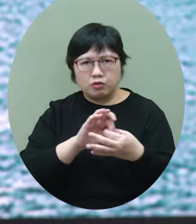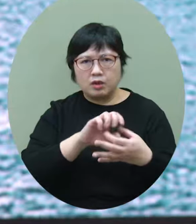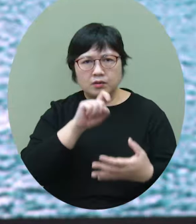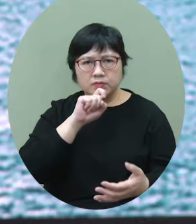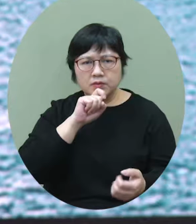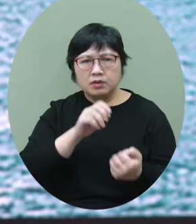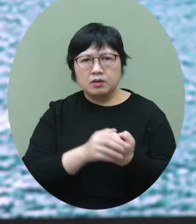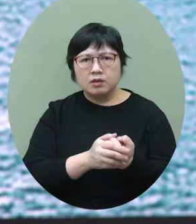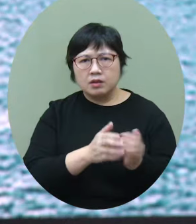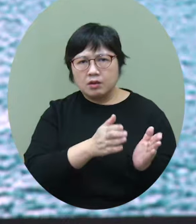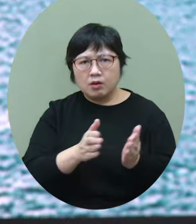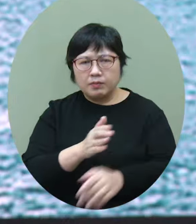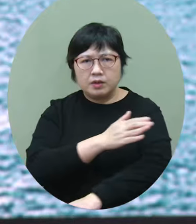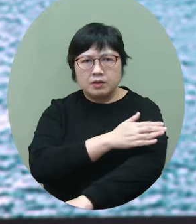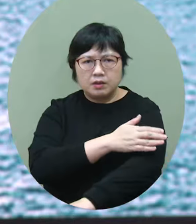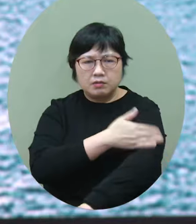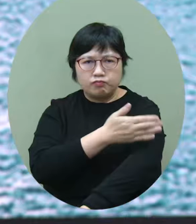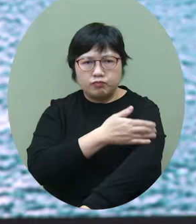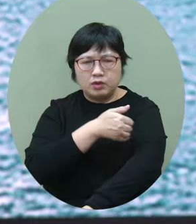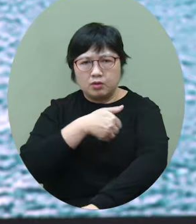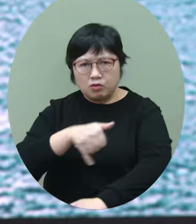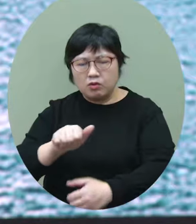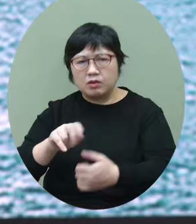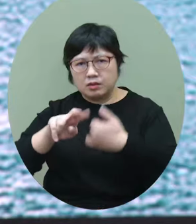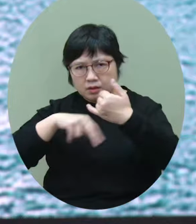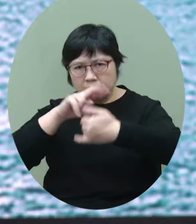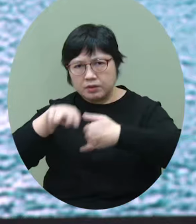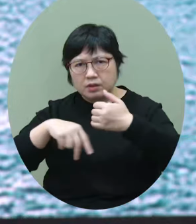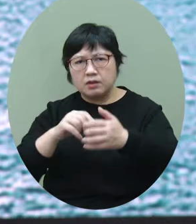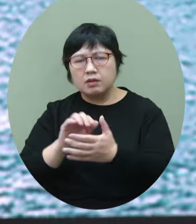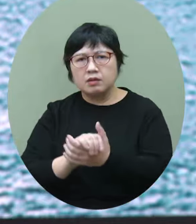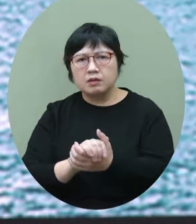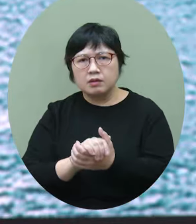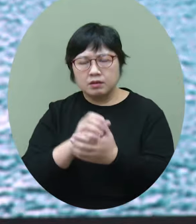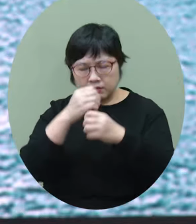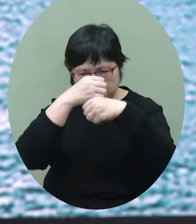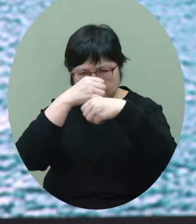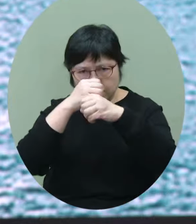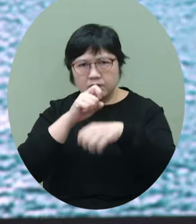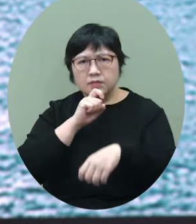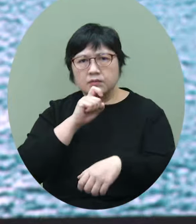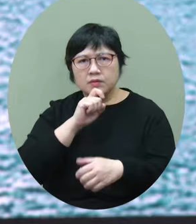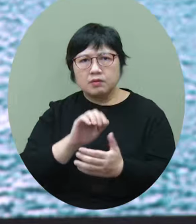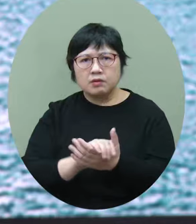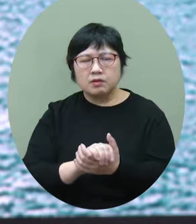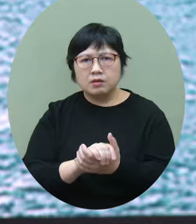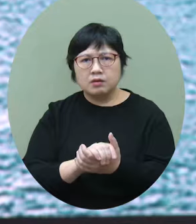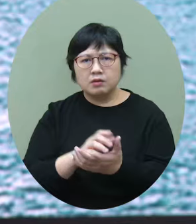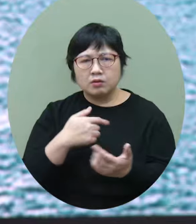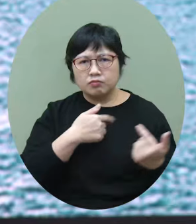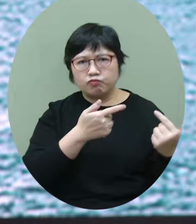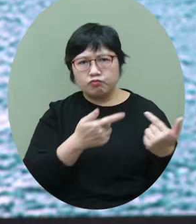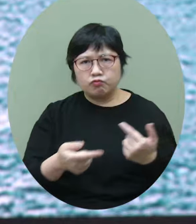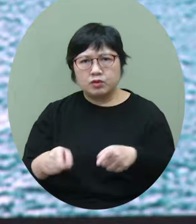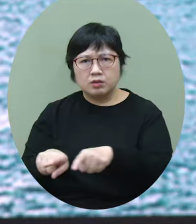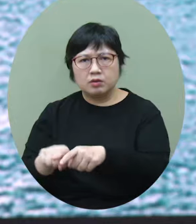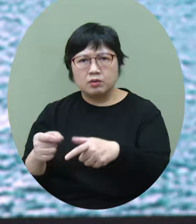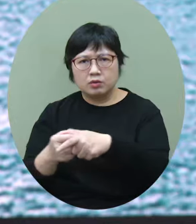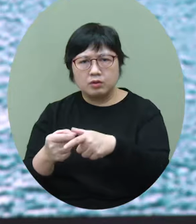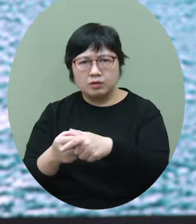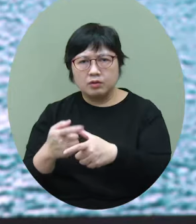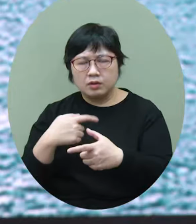同事去做檢測啊等等嚇，咁我哋 在我們一路以來呢跟承辦商都有一個很